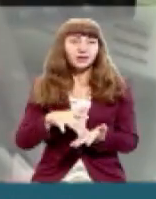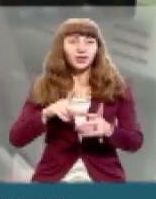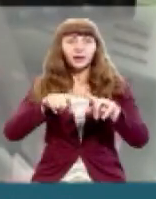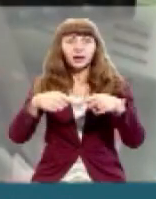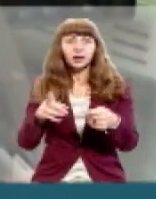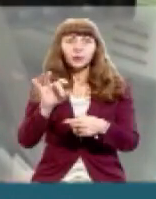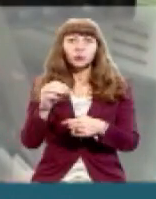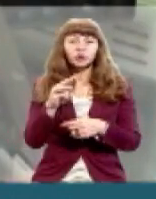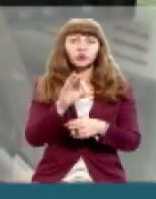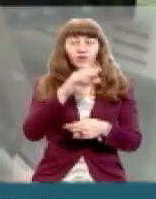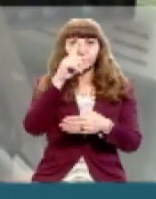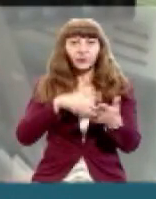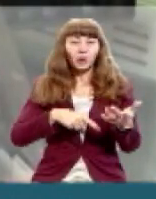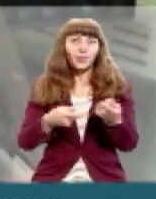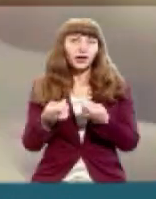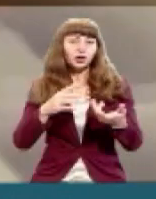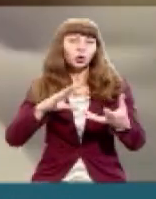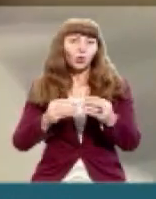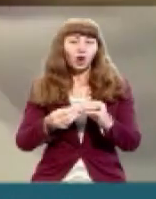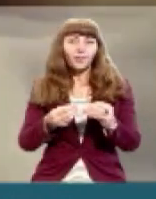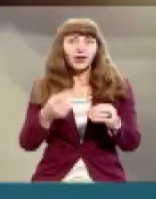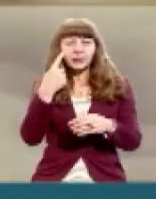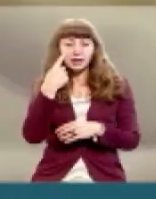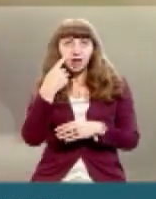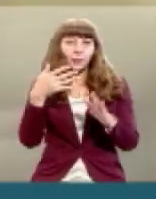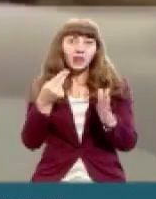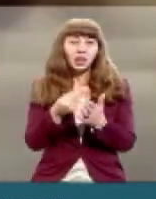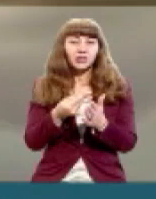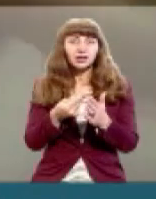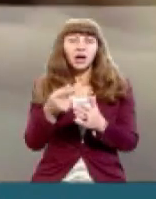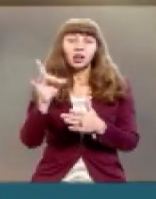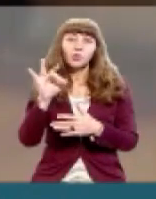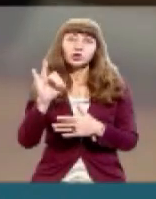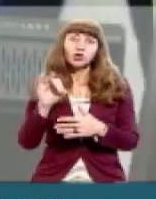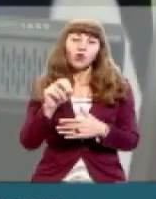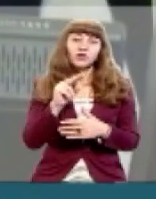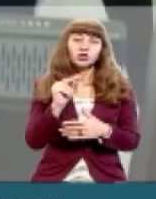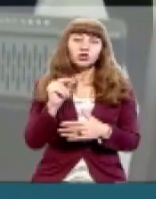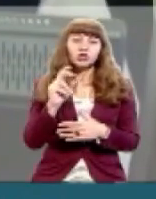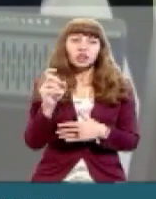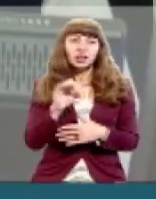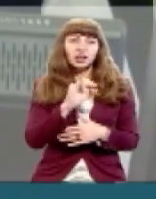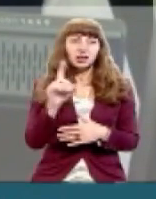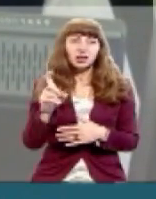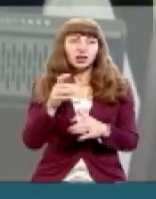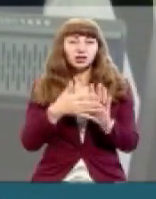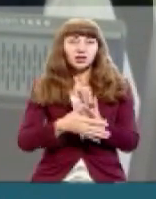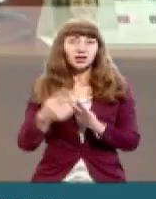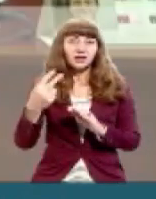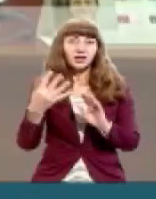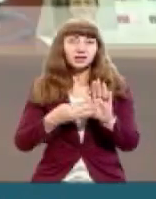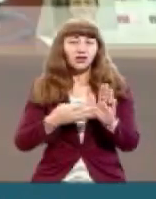көзделген. Сапар шығыстарын төлеуді талдау қорытындысы бойынша 6 жергілікті атқарушы органда 1 450 000 теңгеден астам соммаға